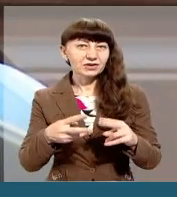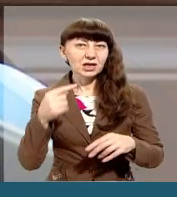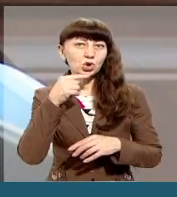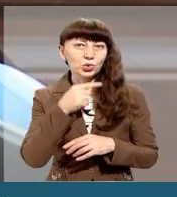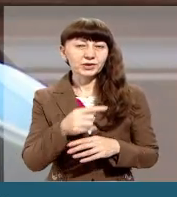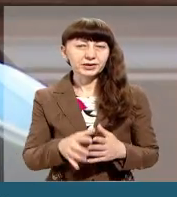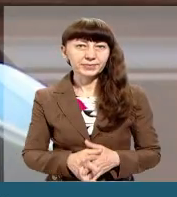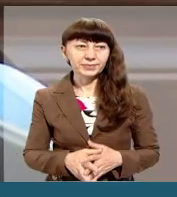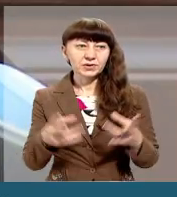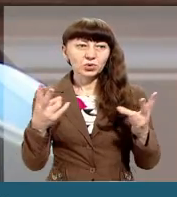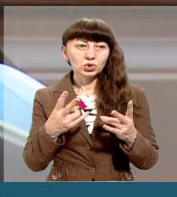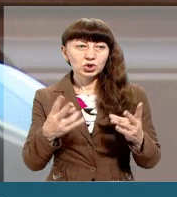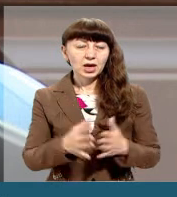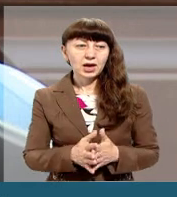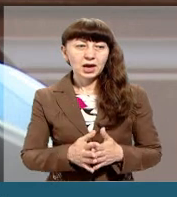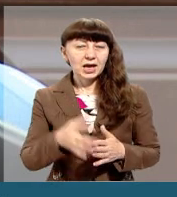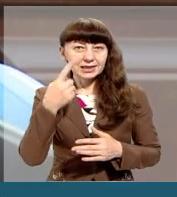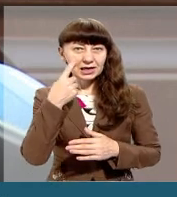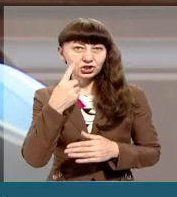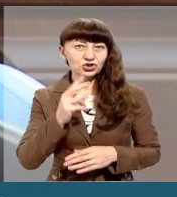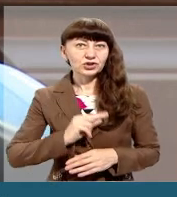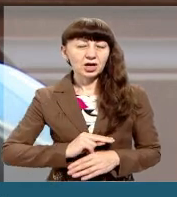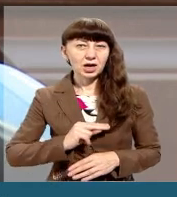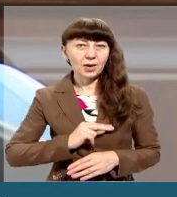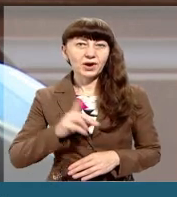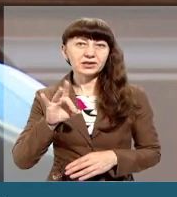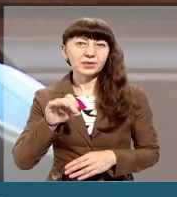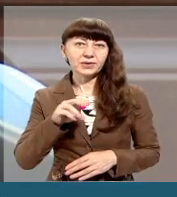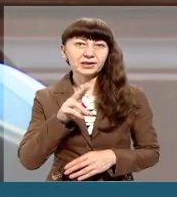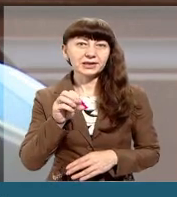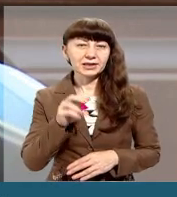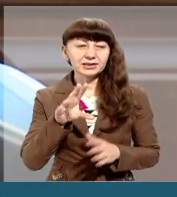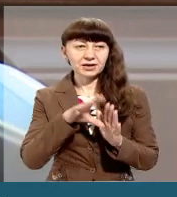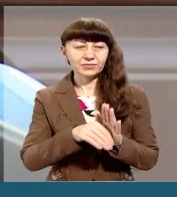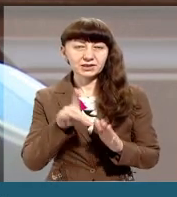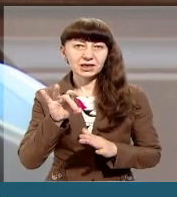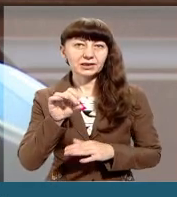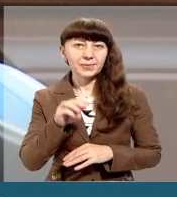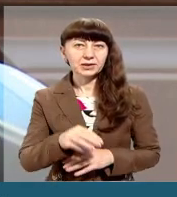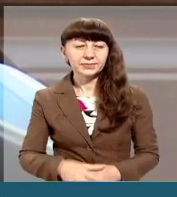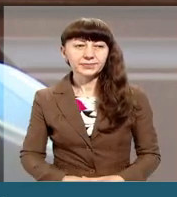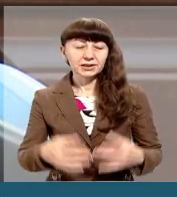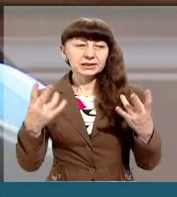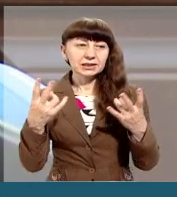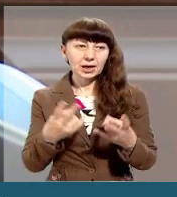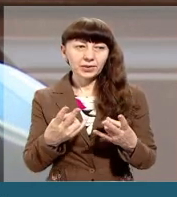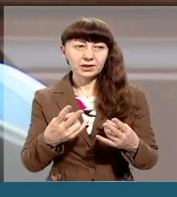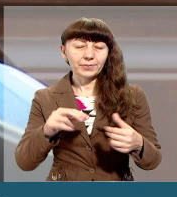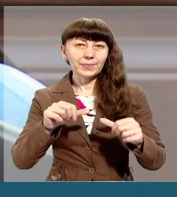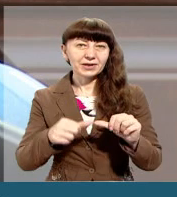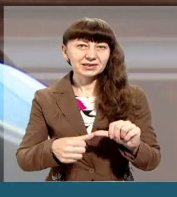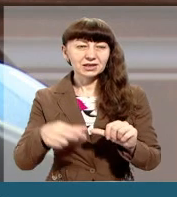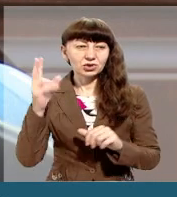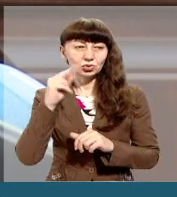диверсификации экономики нужна серьезная аналитическая работа «Атамикена» совместно с акиматами. Необходимо